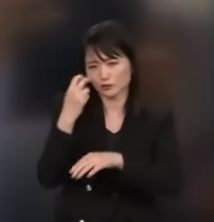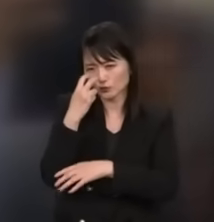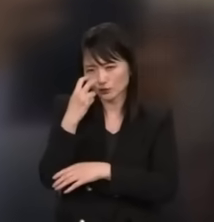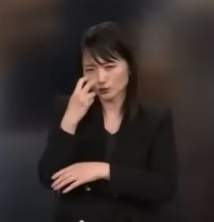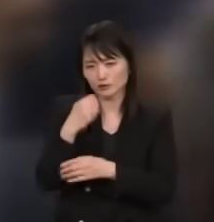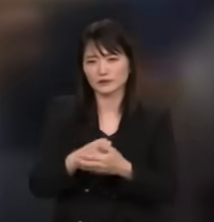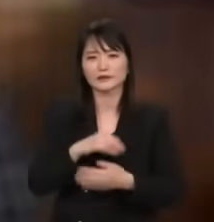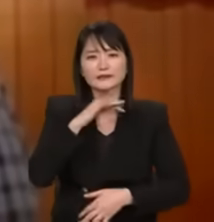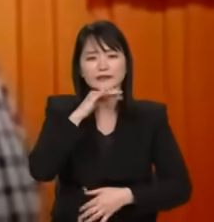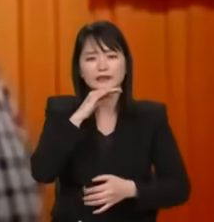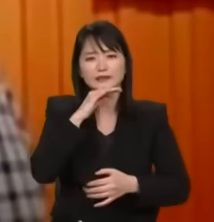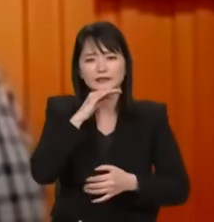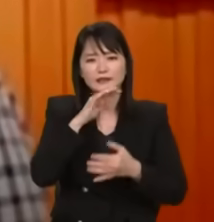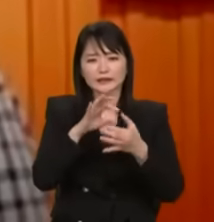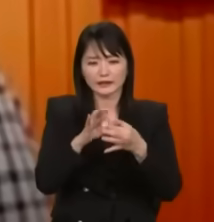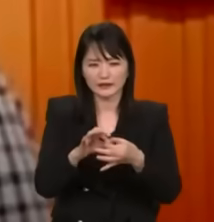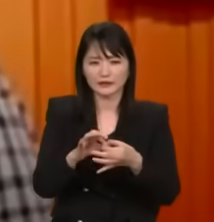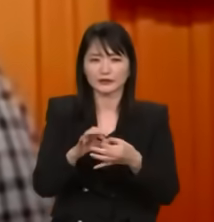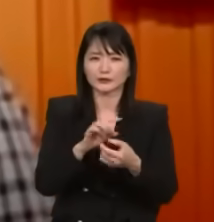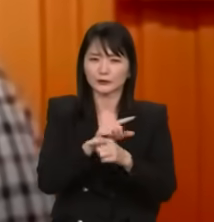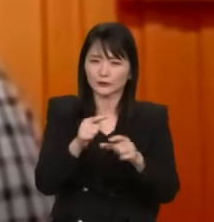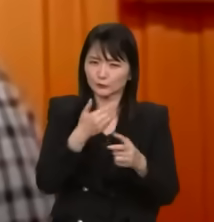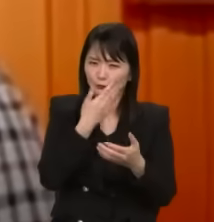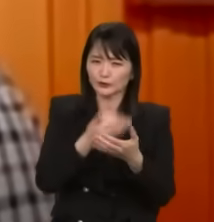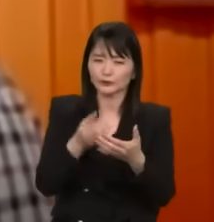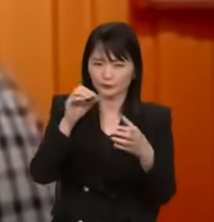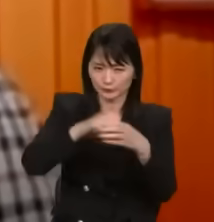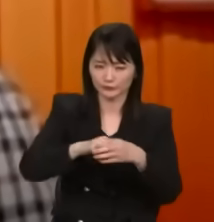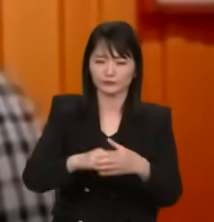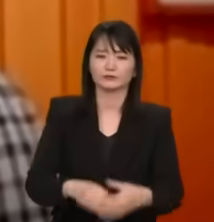적용했다고 주장하고 있습니다. JTBC 배승주입니다.